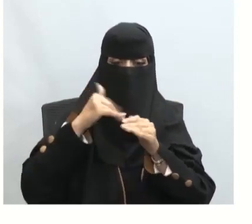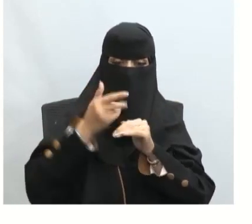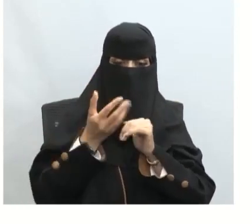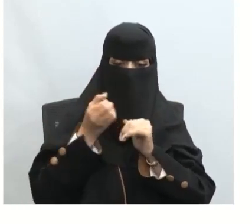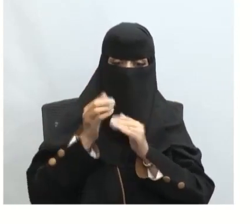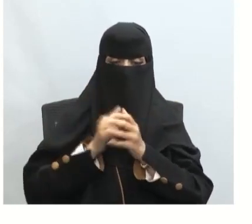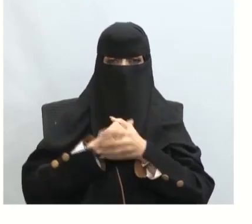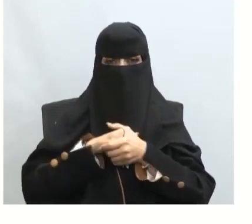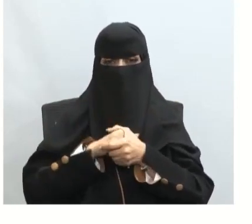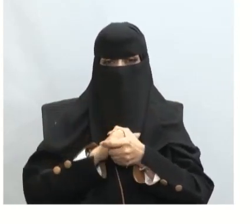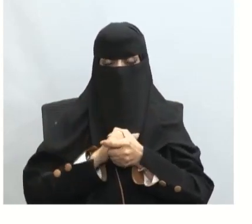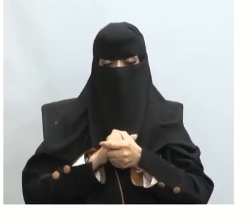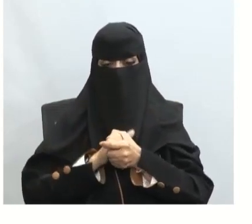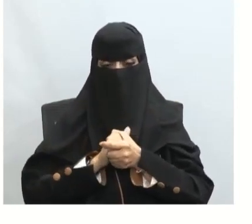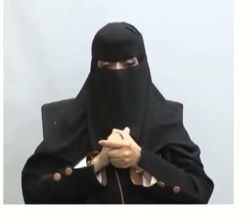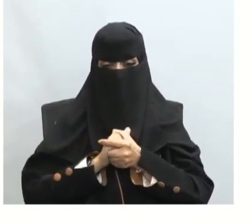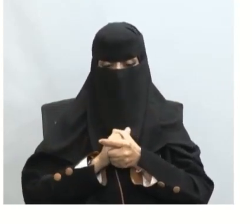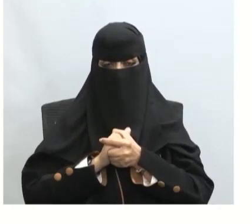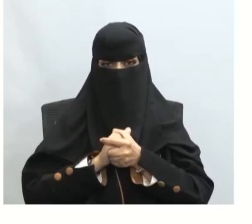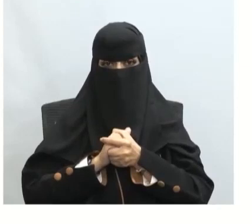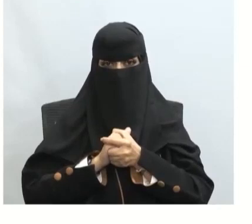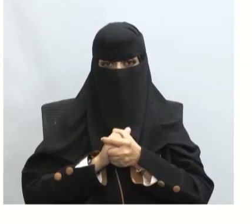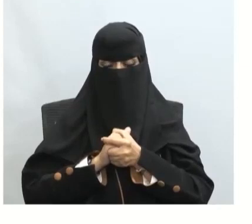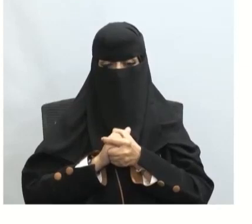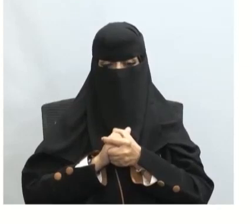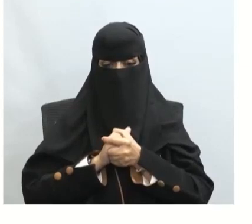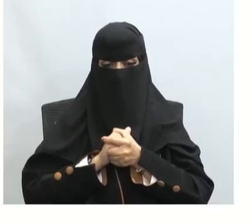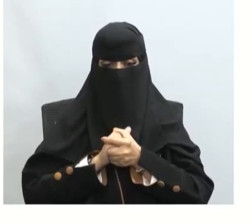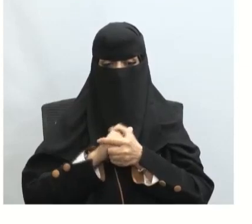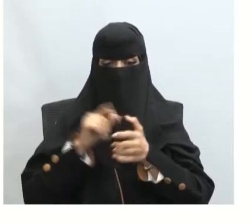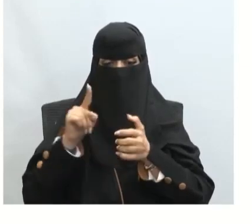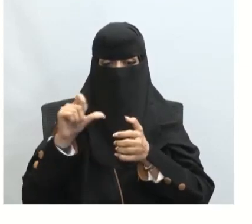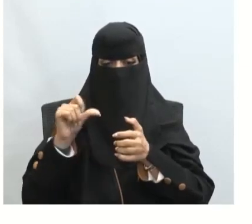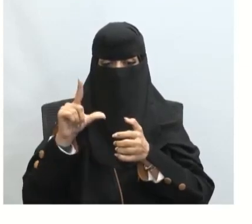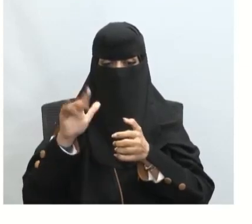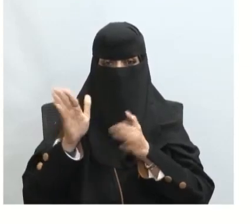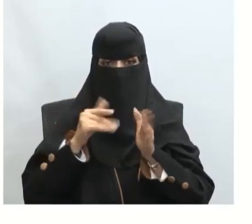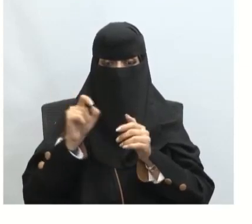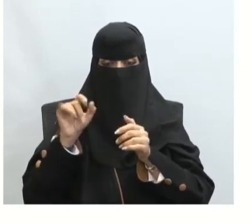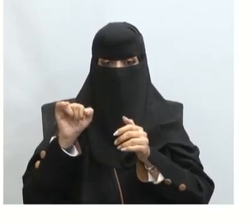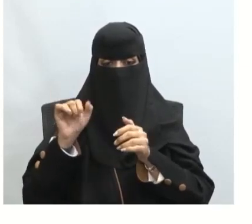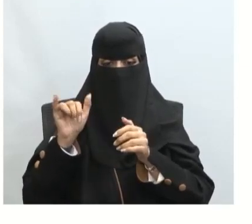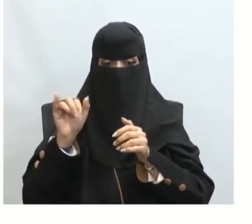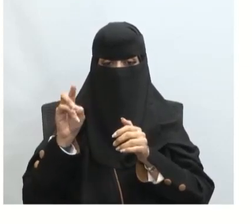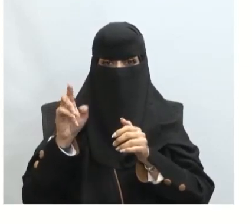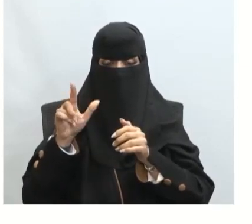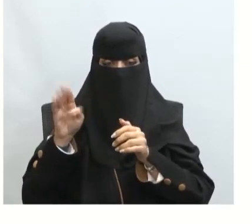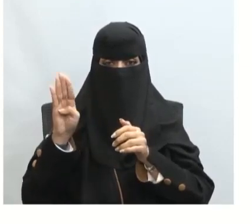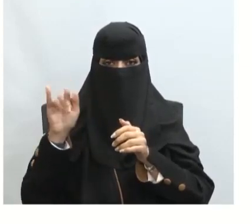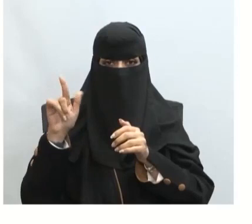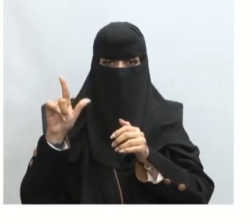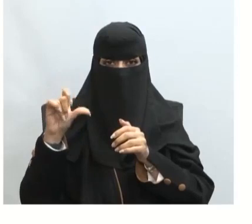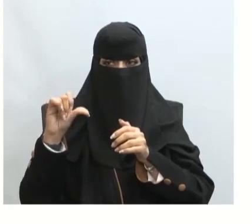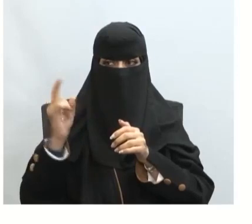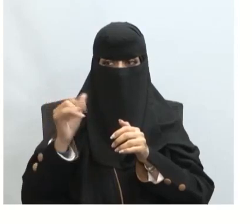المونيرا التاليه لاحظ كلوريد الميث سيصبح بولي فينيل كلوريد طبعا ستضيف كلمه بولي